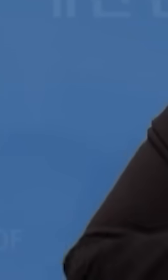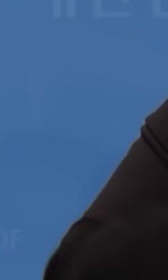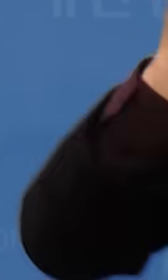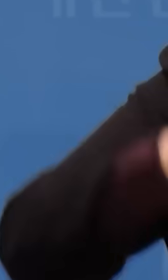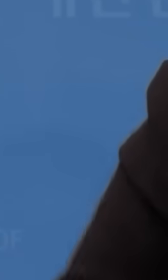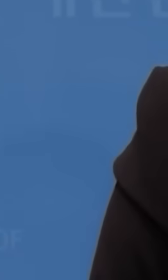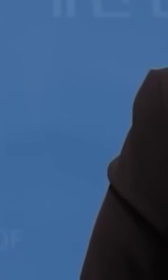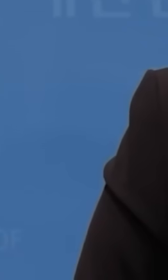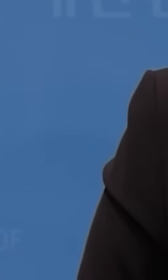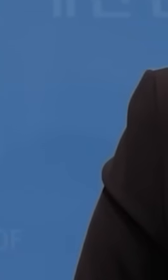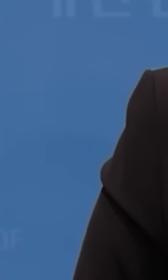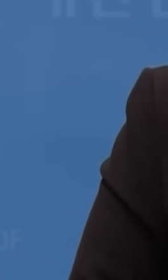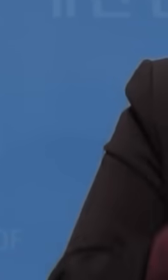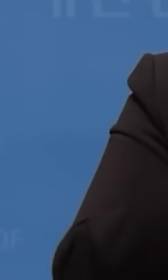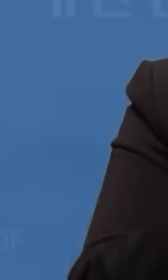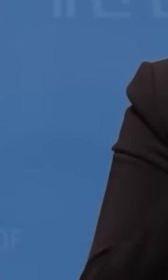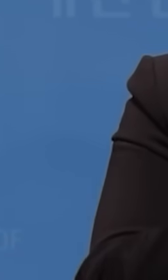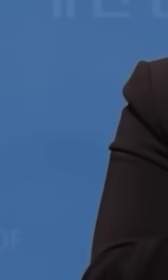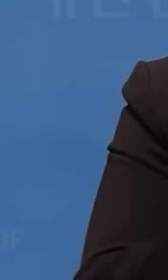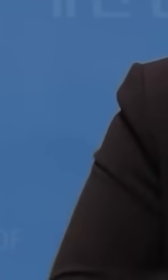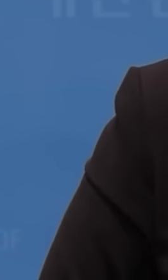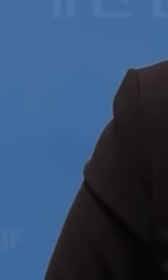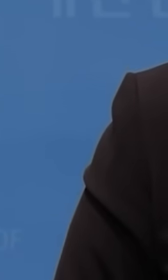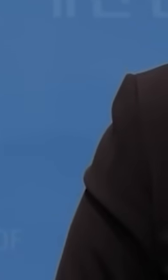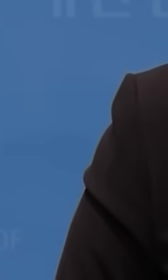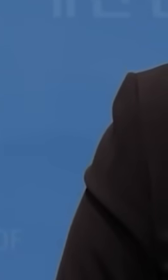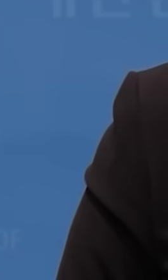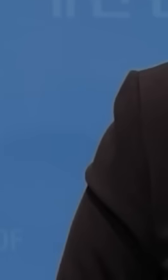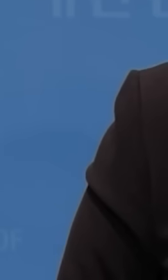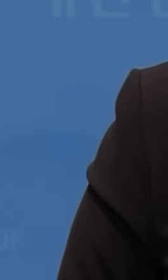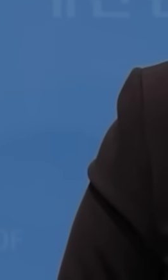되었습니다. 꼭 만들겠습니다.